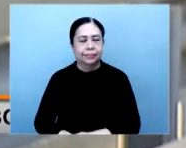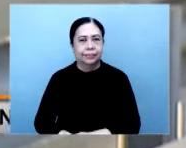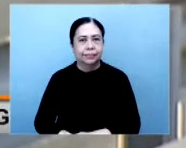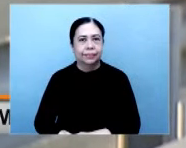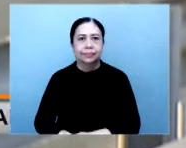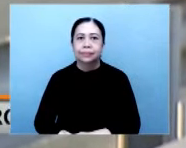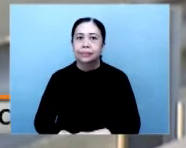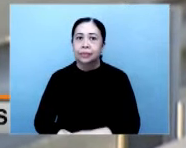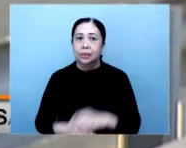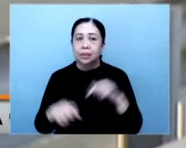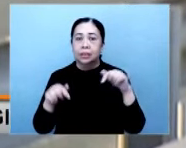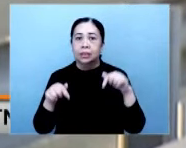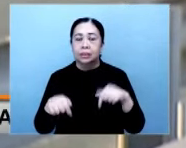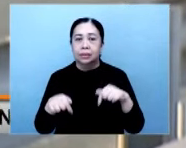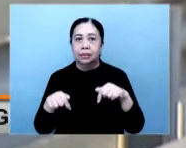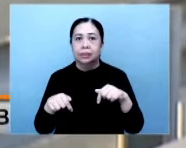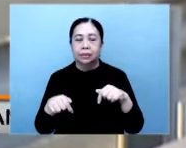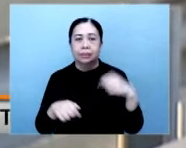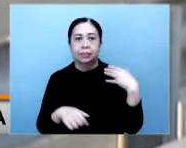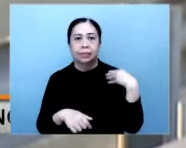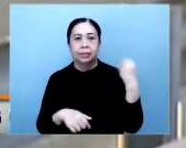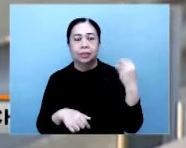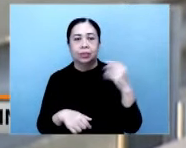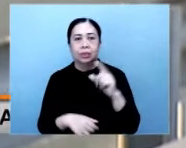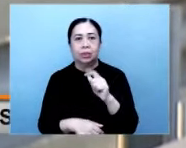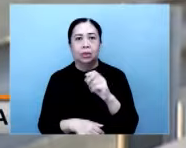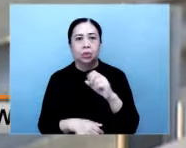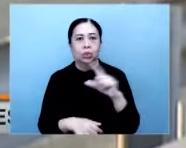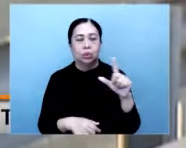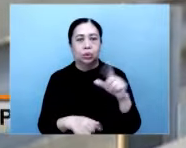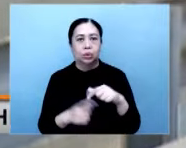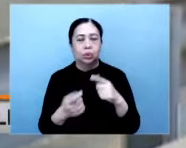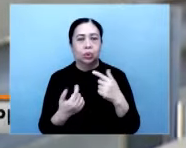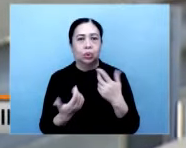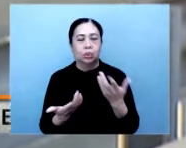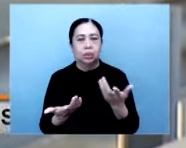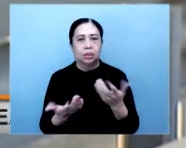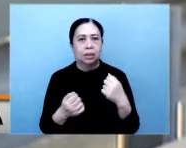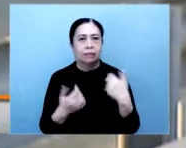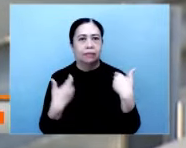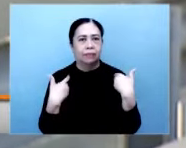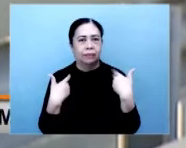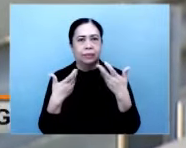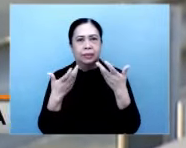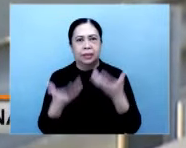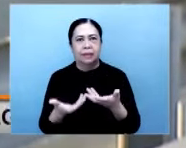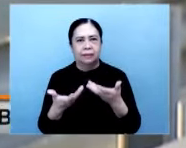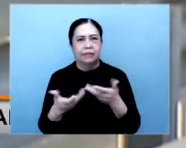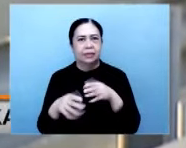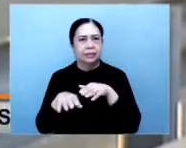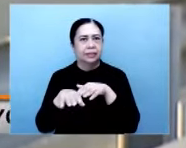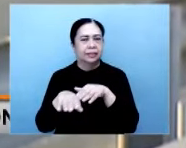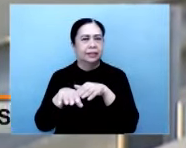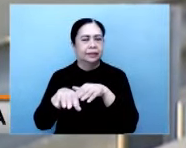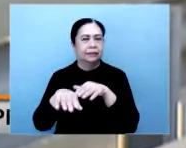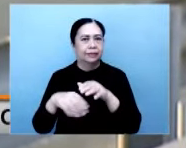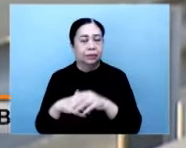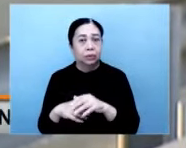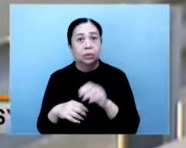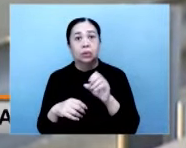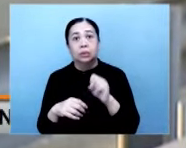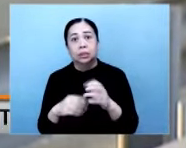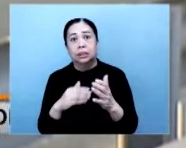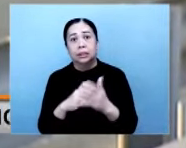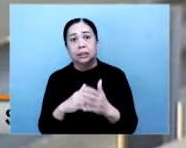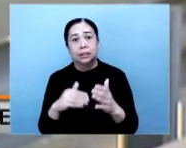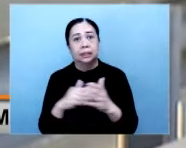Jester, dito nga sa Balintawak Toll Plaza sa southbound lane ay nagkakaroon na rin ng pagbigat sa daloy ng trapiko. Kaya naman paulit-ulit